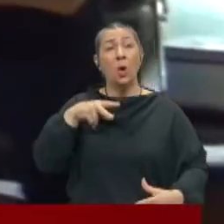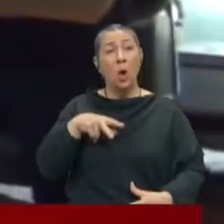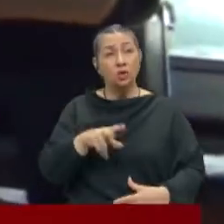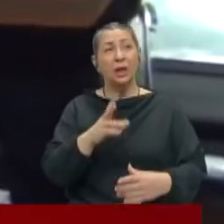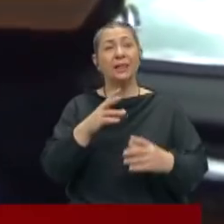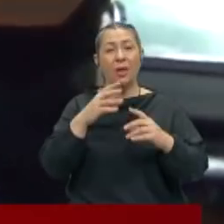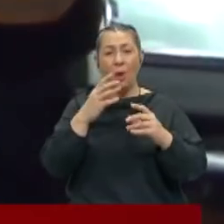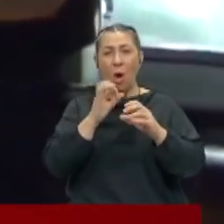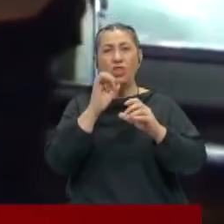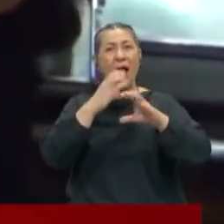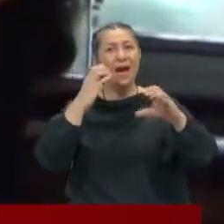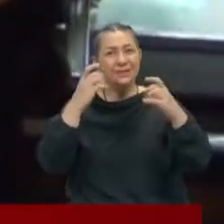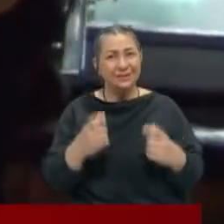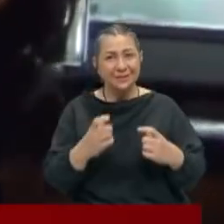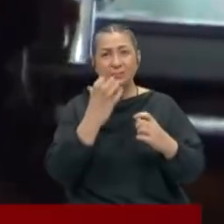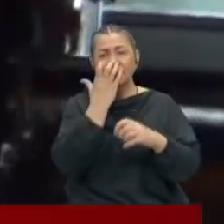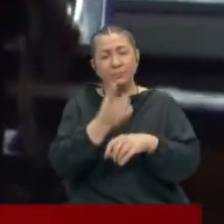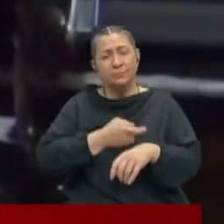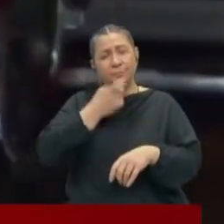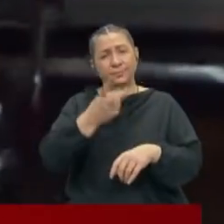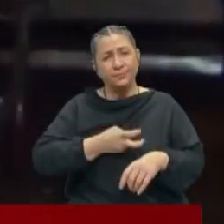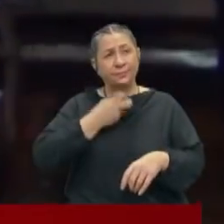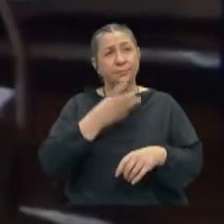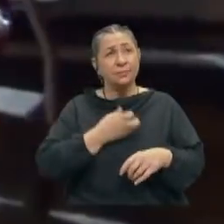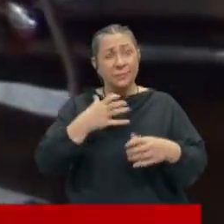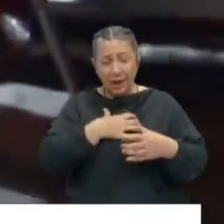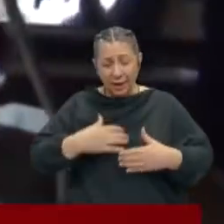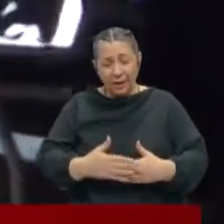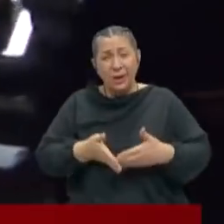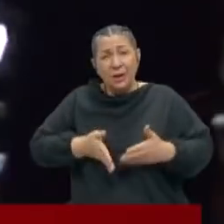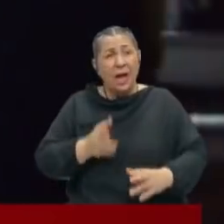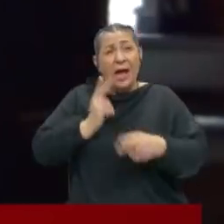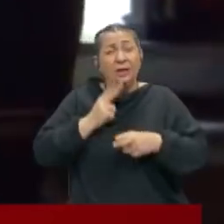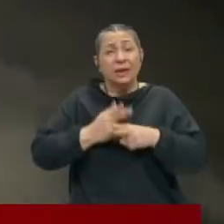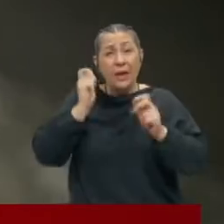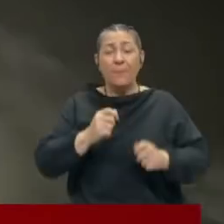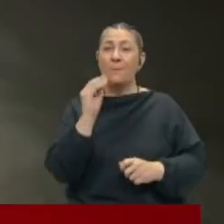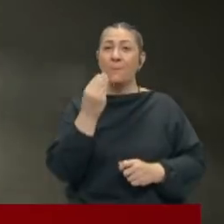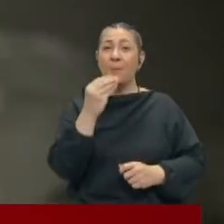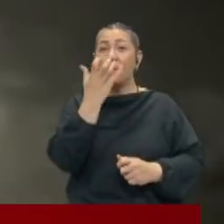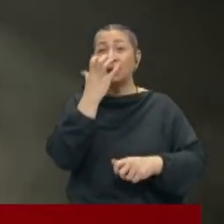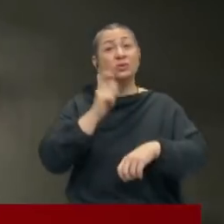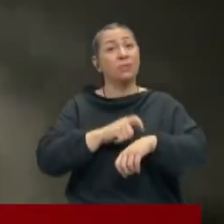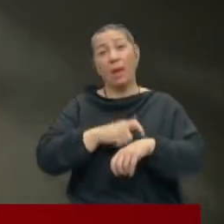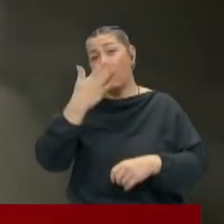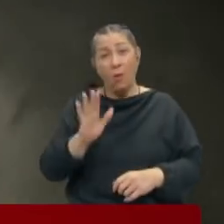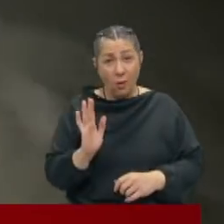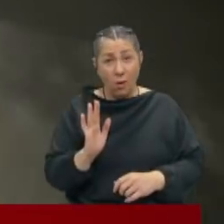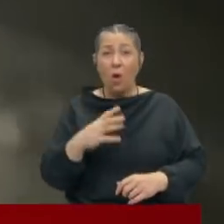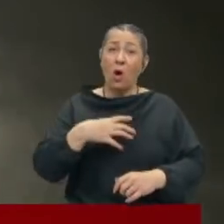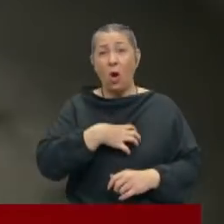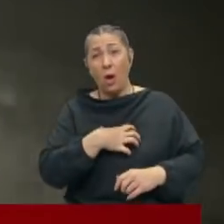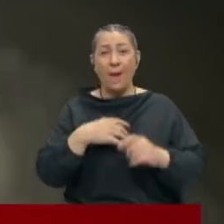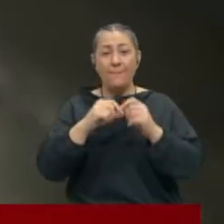Yolcular terminallerde saatlerce beklese de anne karnında dünyaya gelmek için acele eden bebeklerin bekleyecek zamanı yoktu.